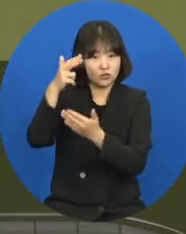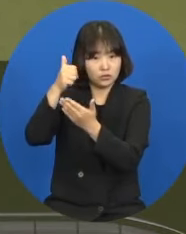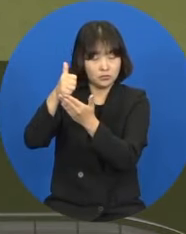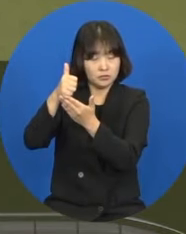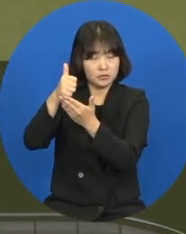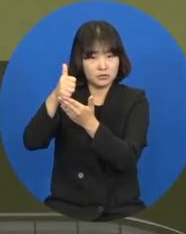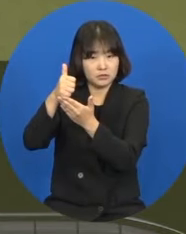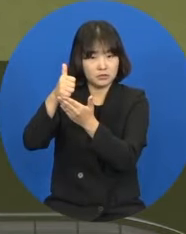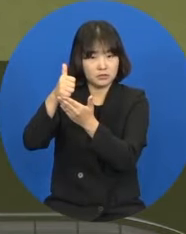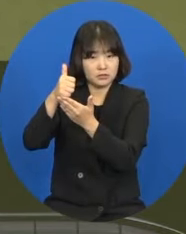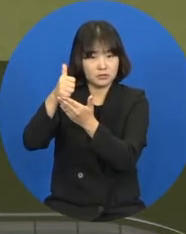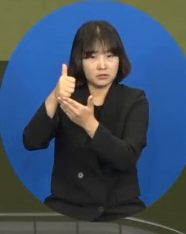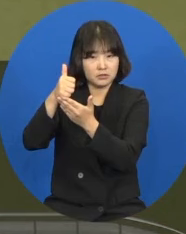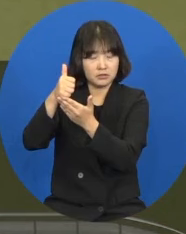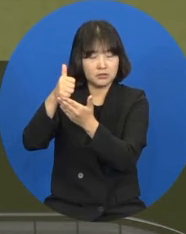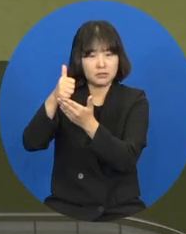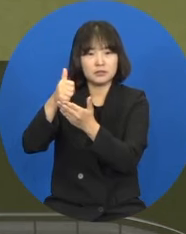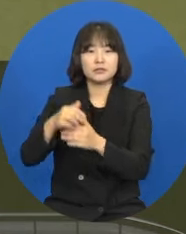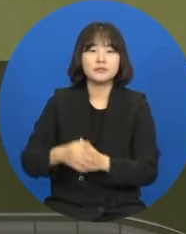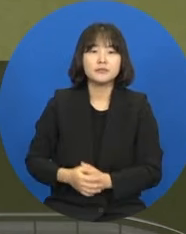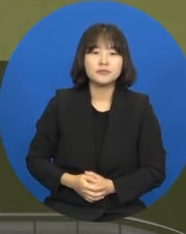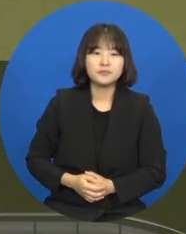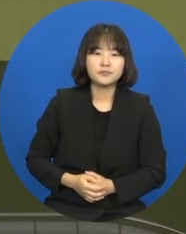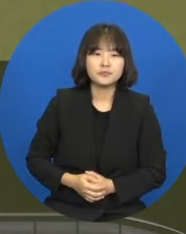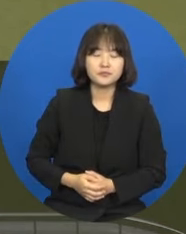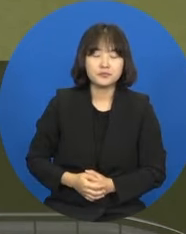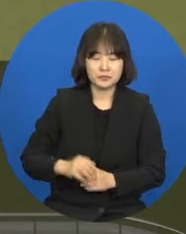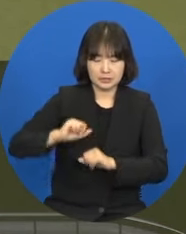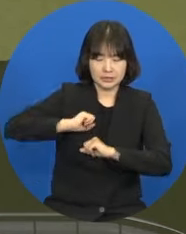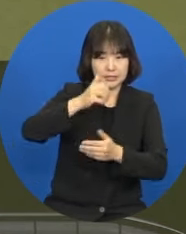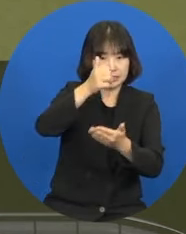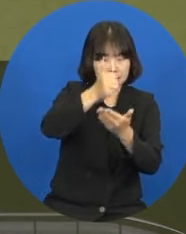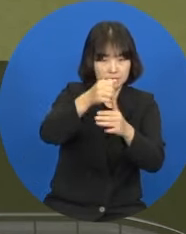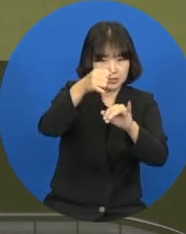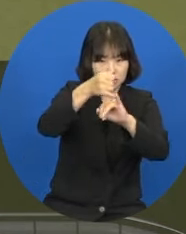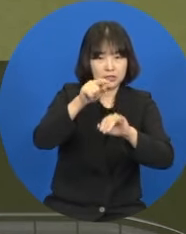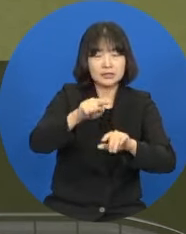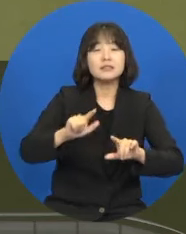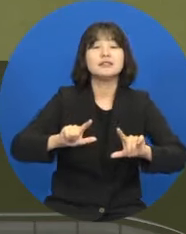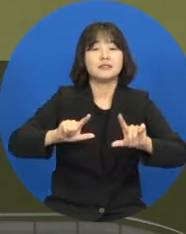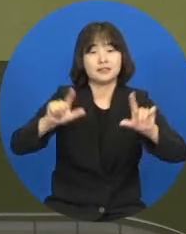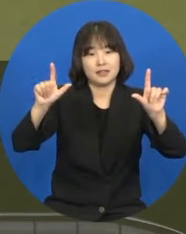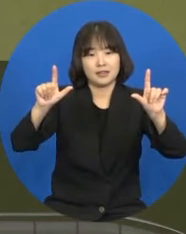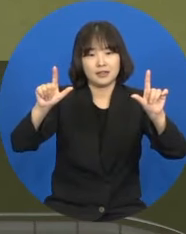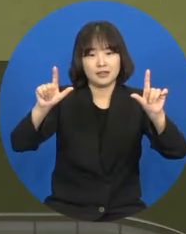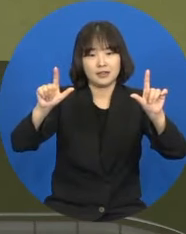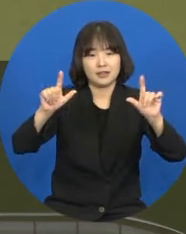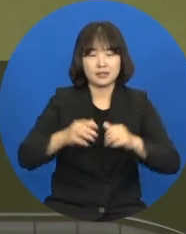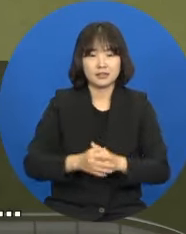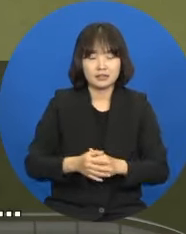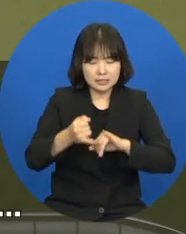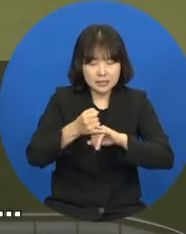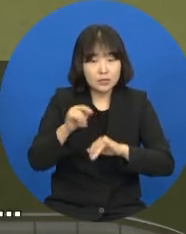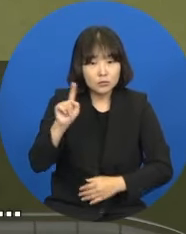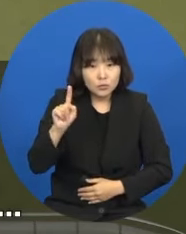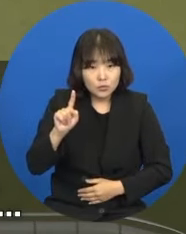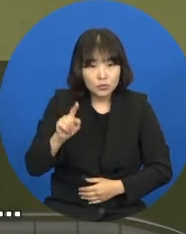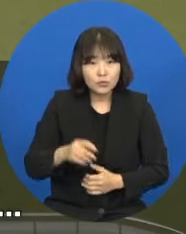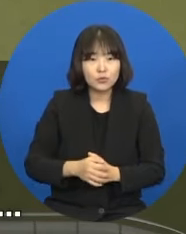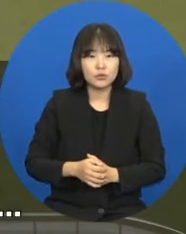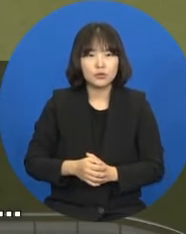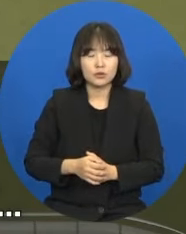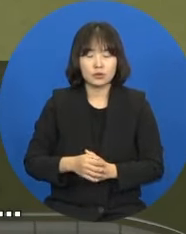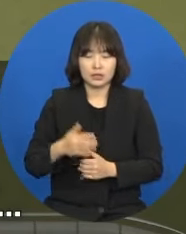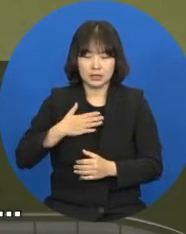주님께서 주님께서 해요 대장님에게 약속하신 바로 그날이 왔습니다 뭘 약속하셨으니 주님이